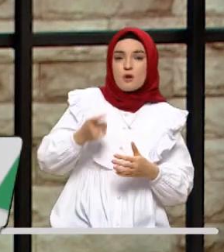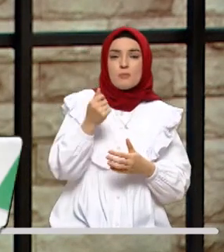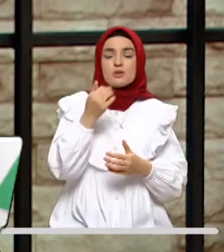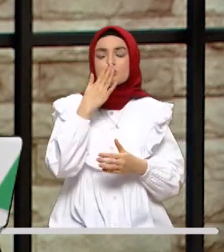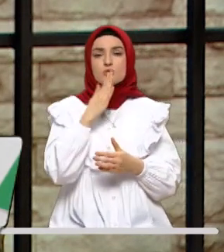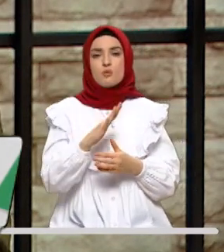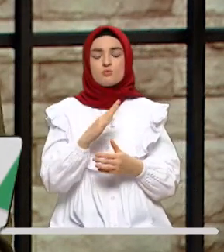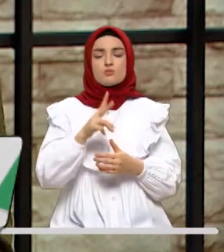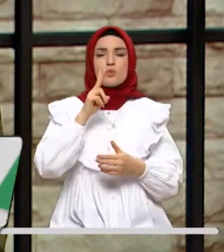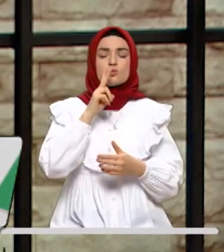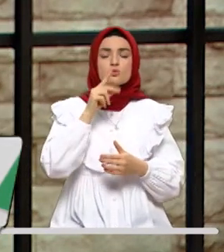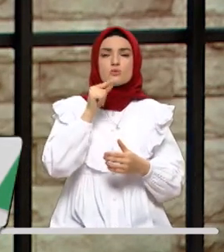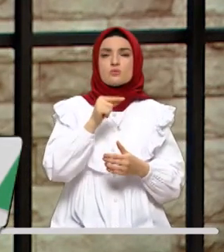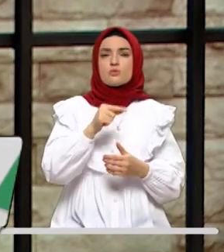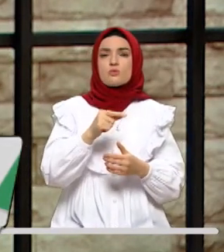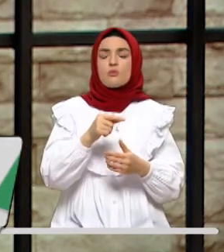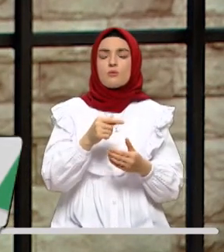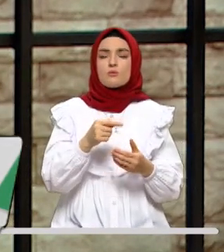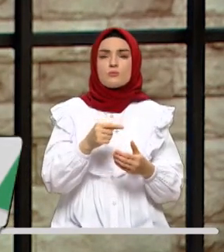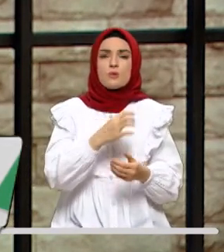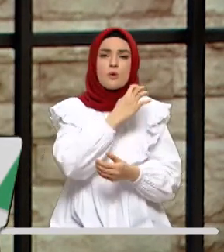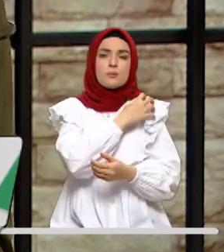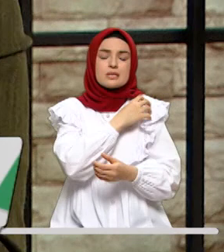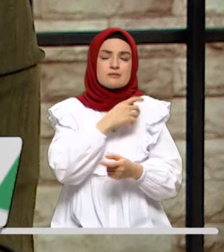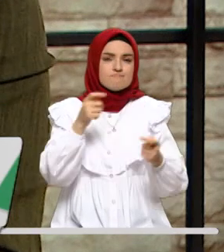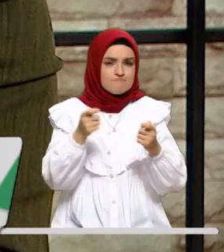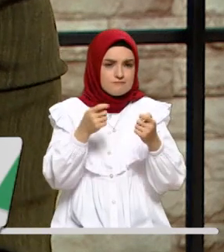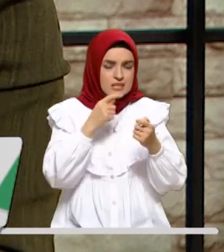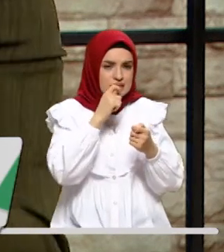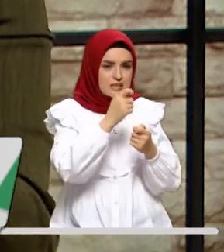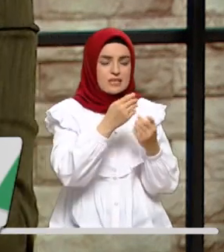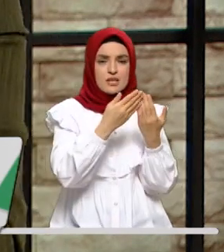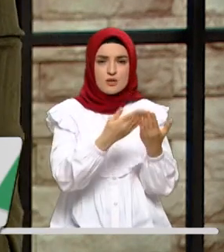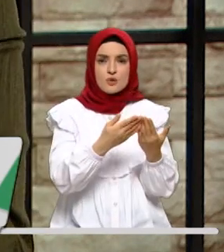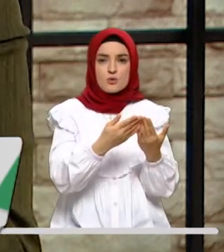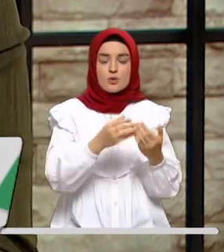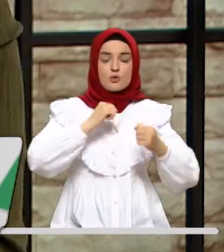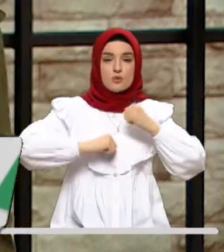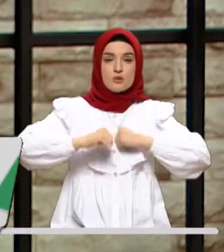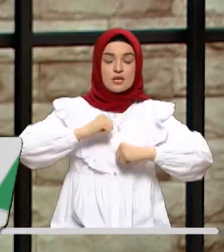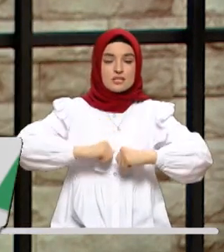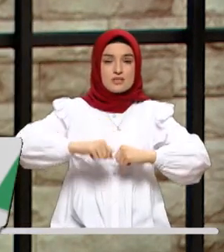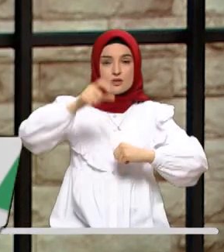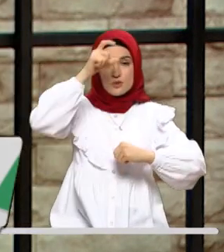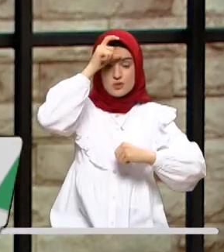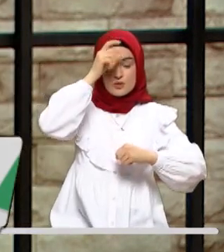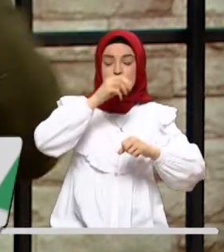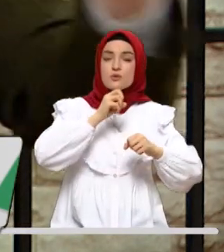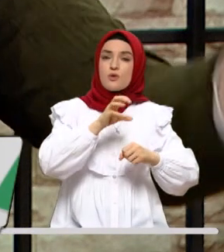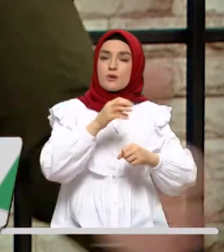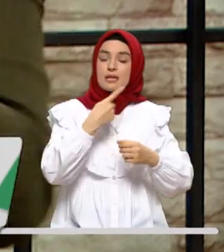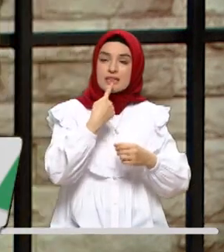En sonunda o paşa ona bir iş teklif edecek. Üniversitede Türkçe öğretmenliği teklif edecek. Fakat Akif'in